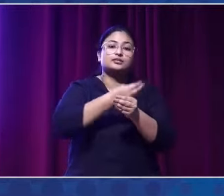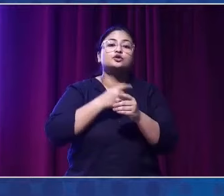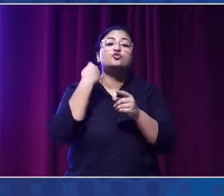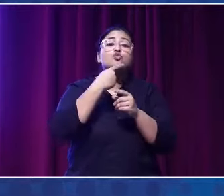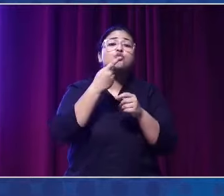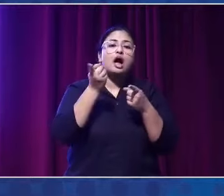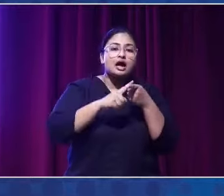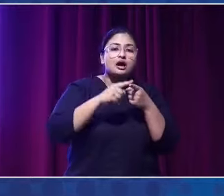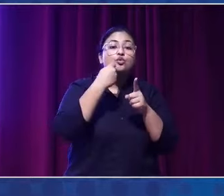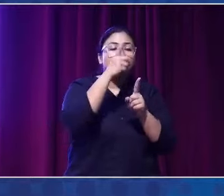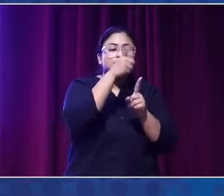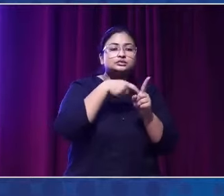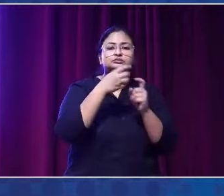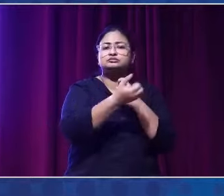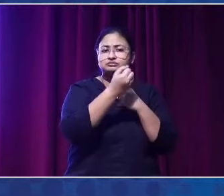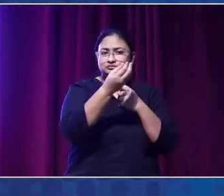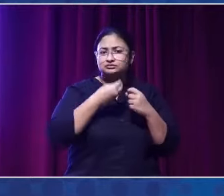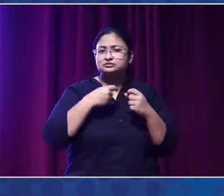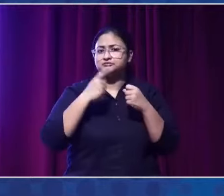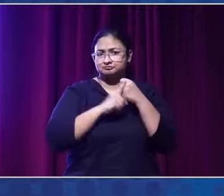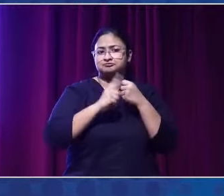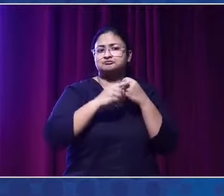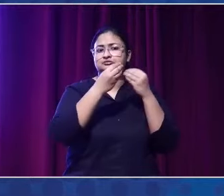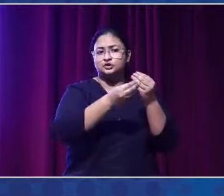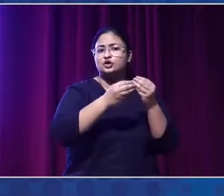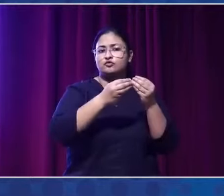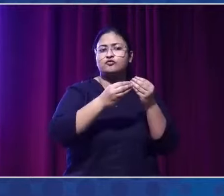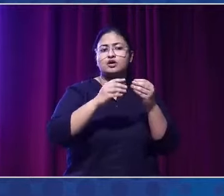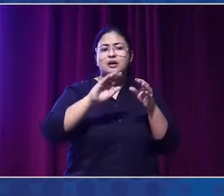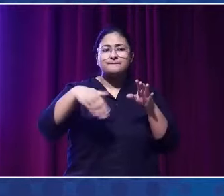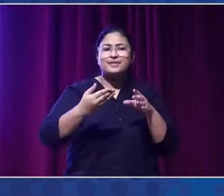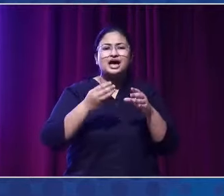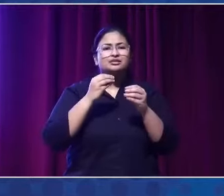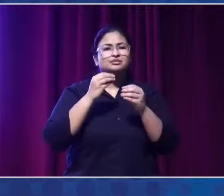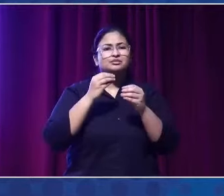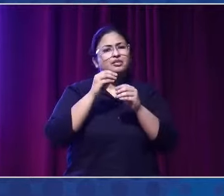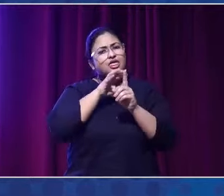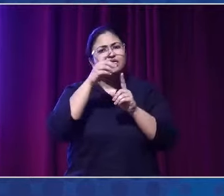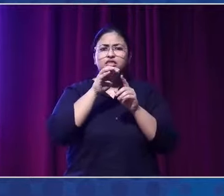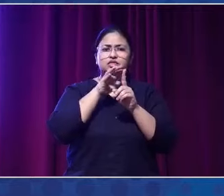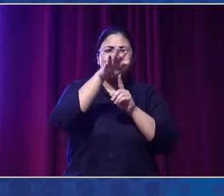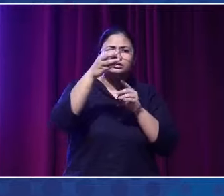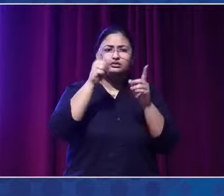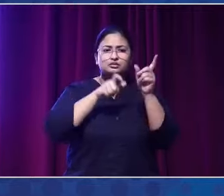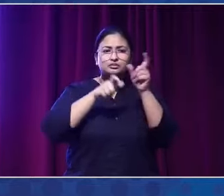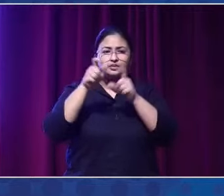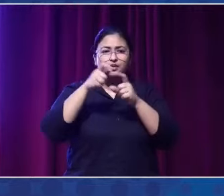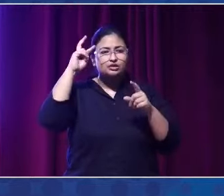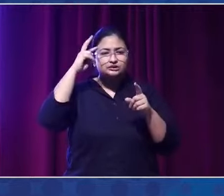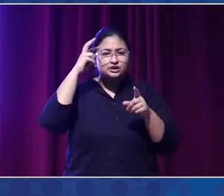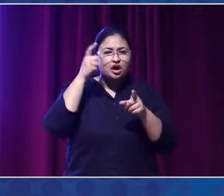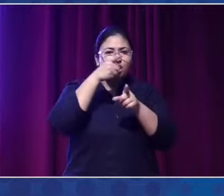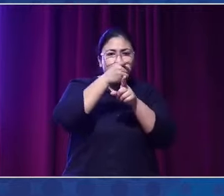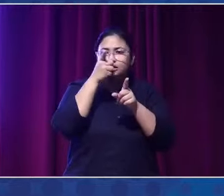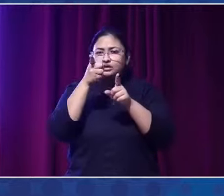किया उसको हम सजा दे सकें। ऐसा नहीं हो सकता कि आप कोई अफवाह फैला दें और एक सबको शक के दायरे में ले आए, ऐसा नहीं हो